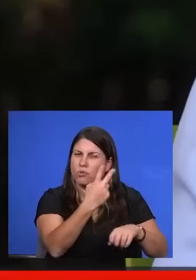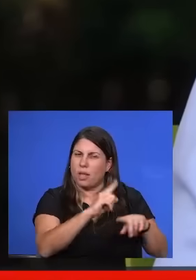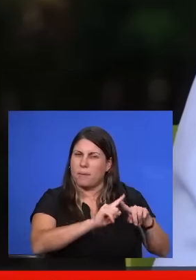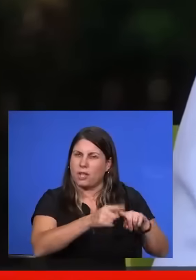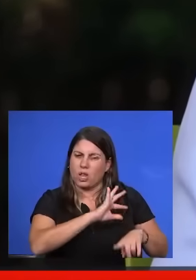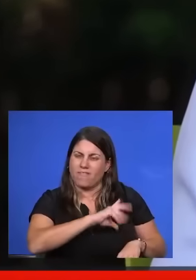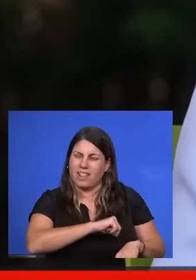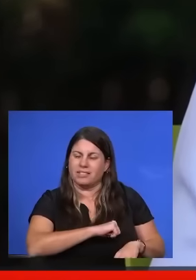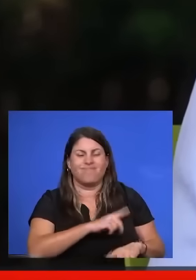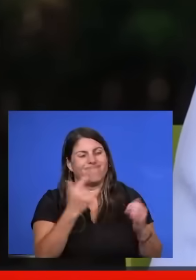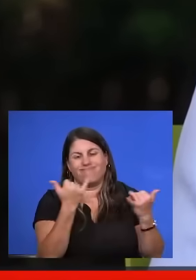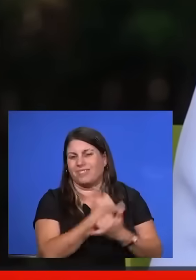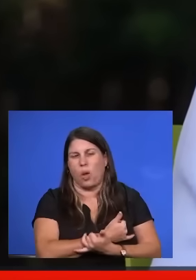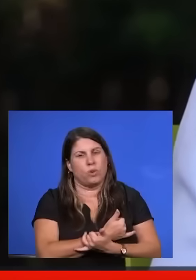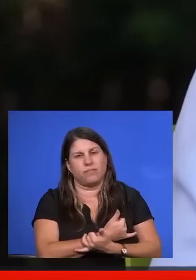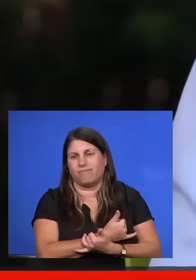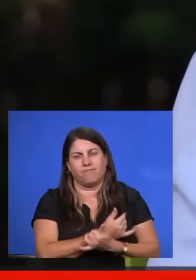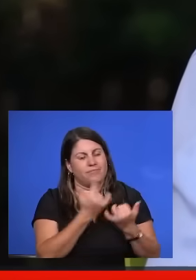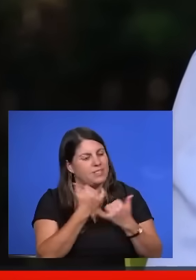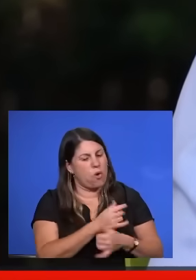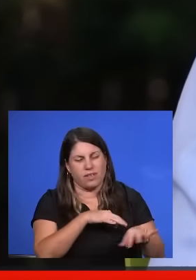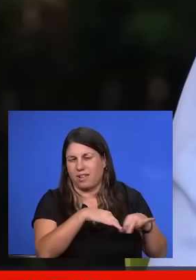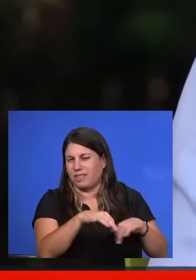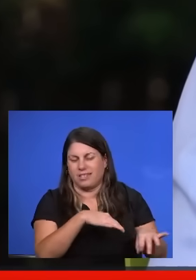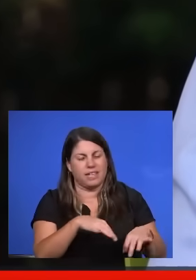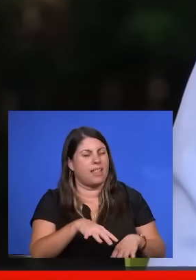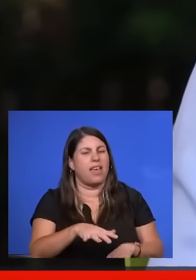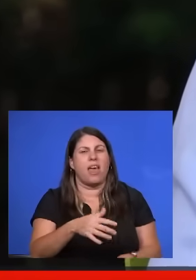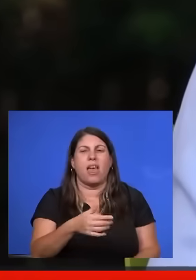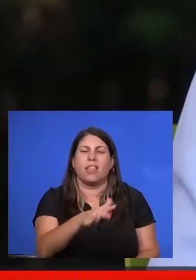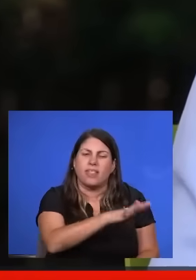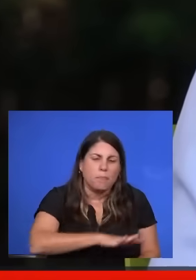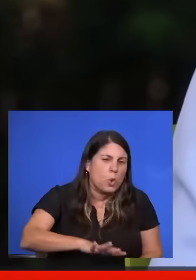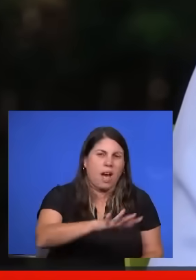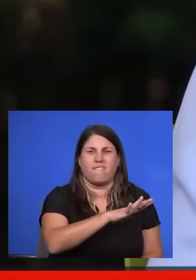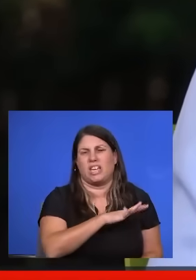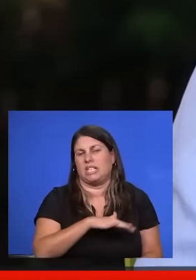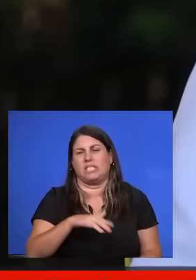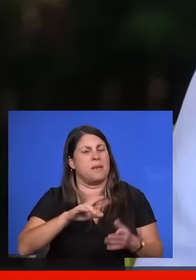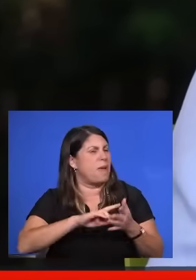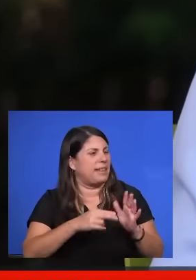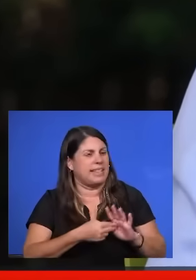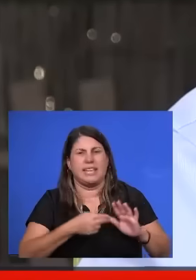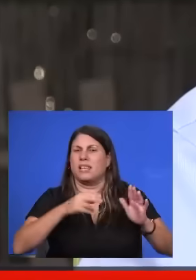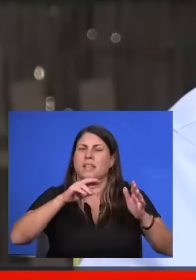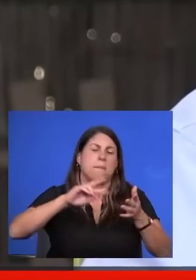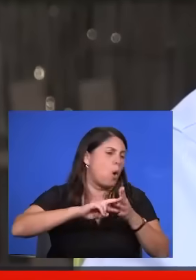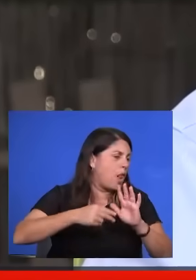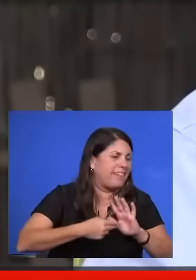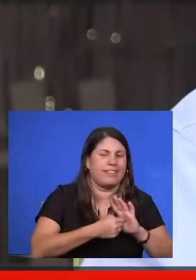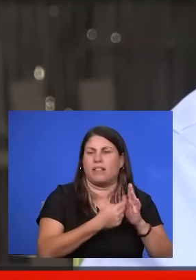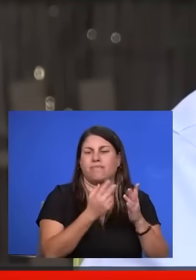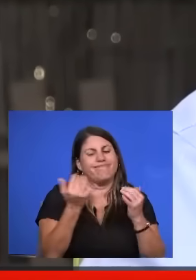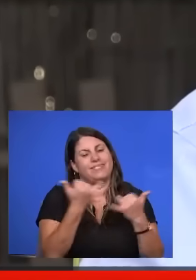טעות אסטרטגית, דמוגרפית, מדינית, פוליטית, מכל סוג שהוא, ואני